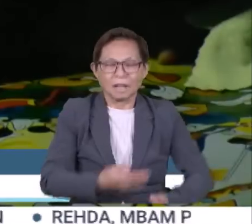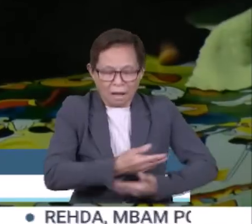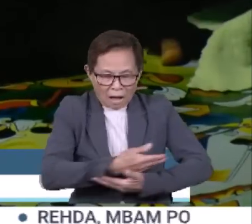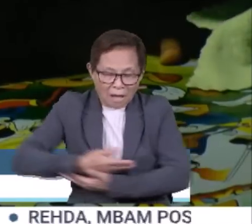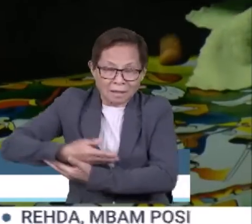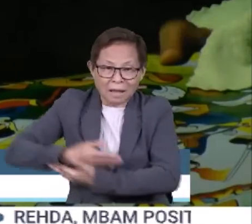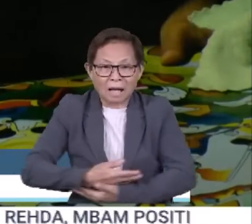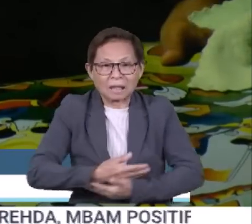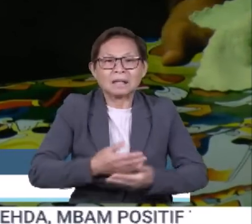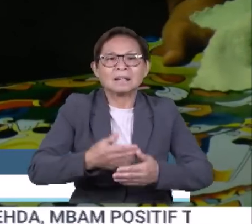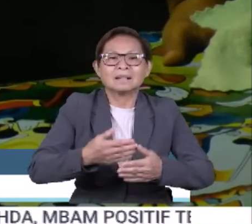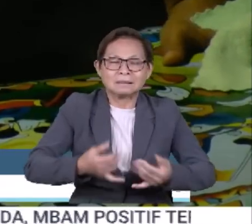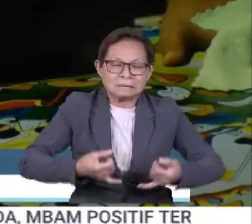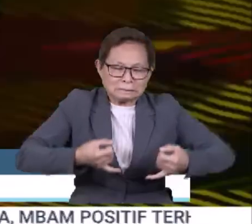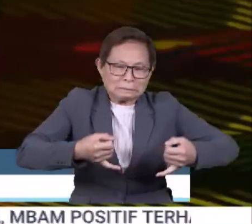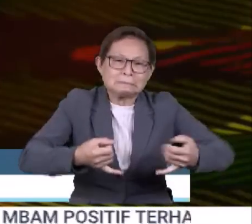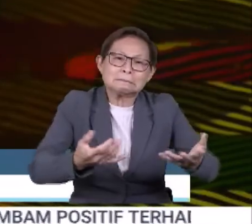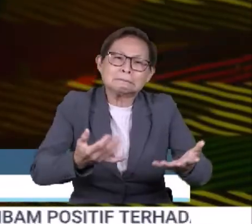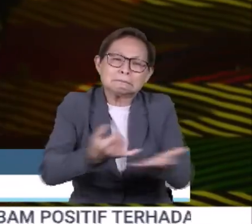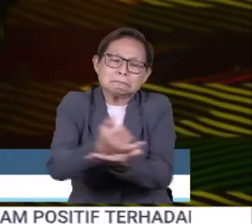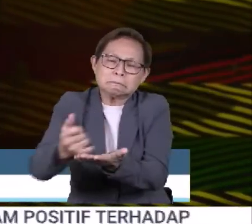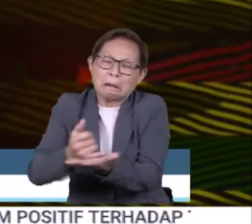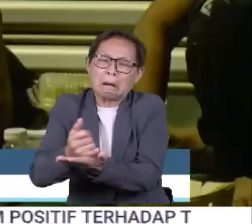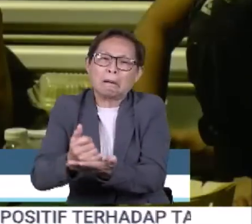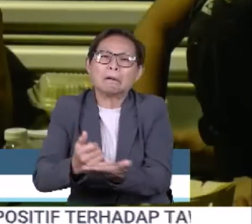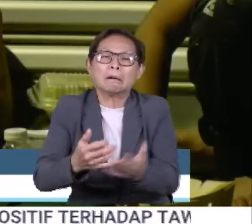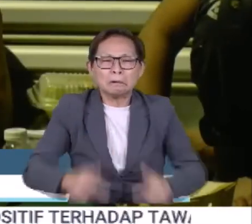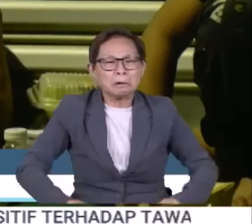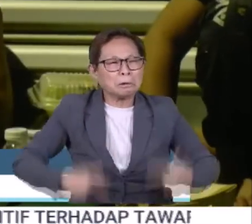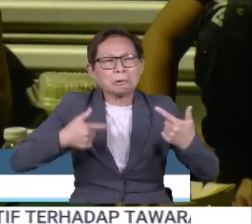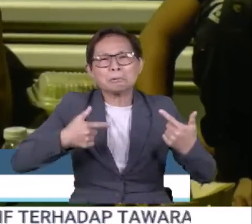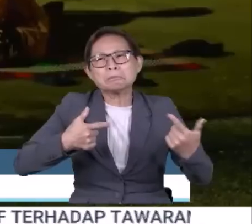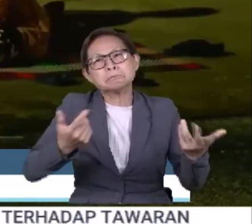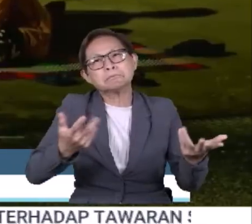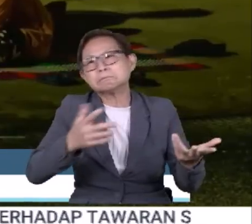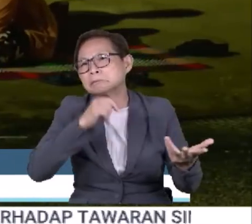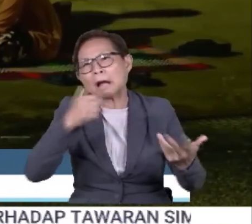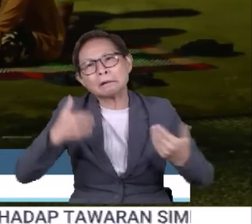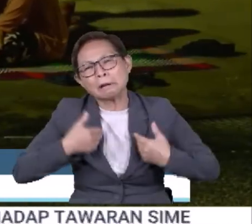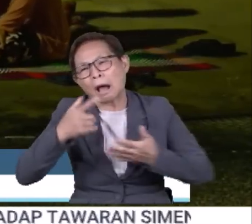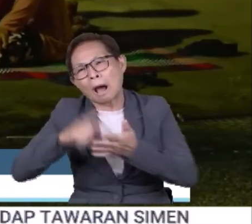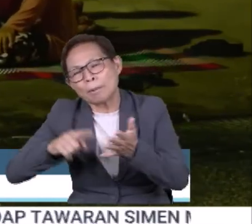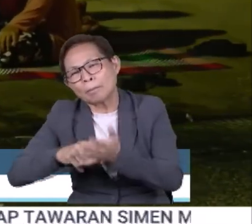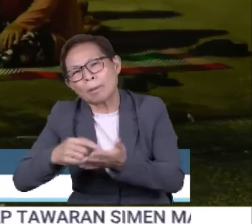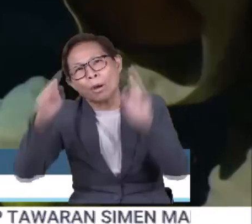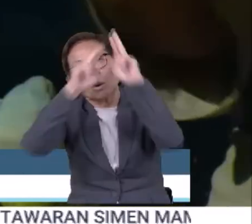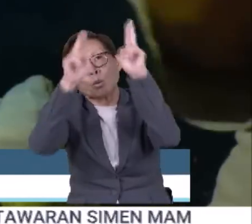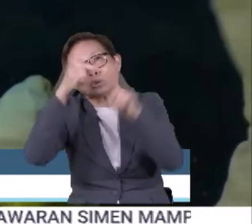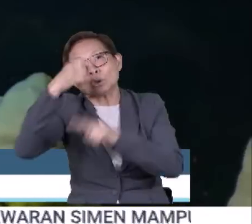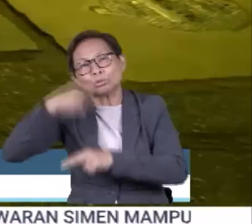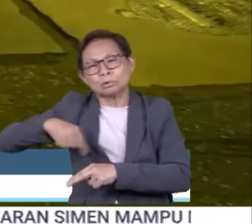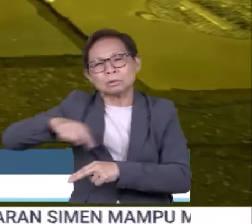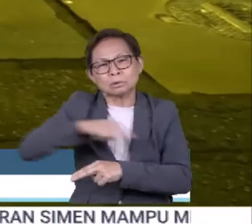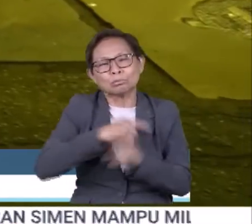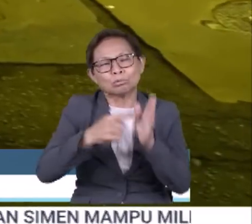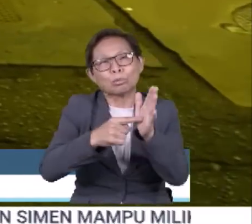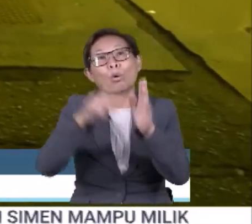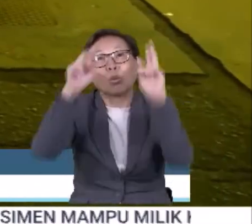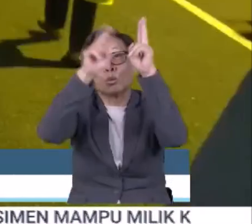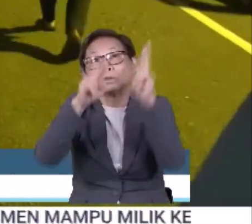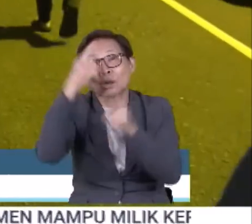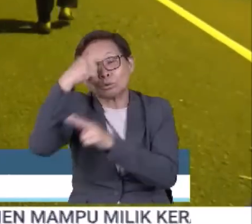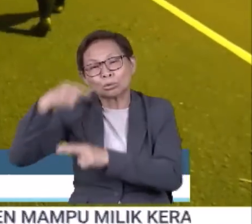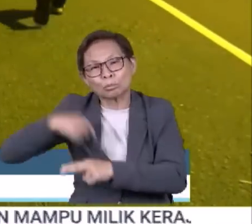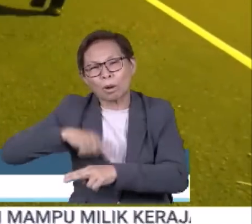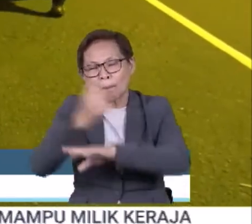Jalanan yang hidup serba kekurangan di celah-celah ibu kota Kuala Lumpur merupakan ujian untuk kita semua. Bagi